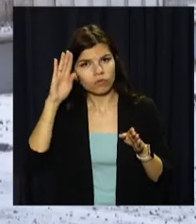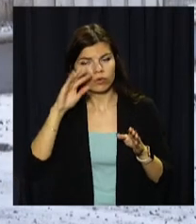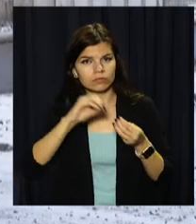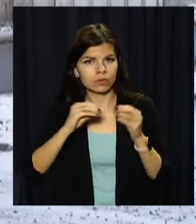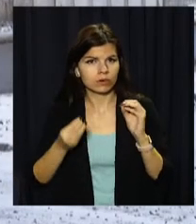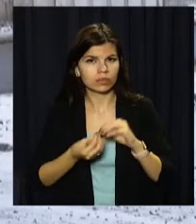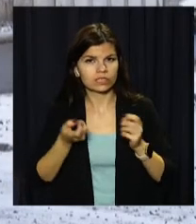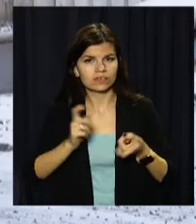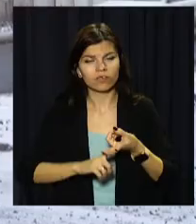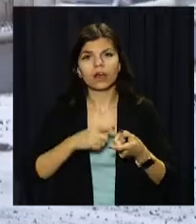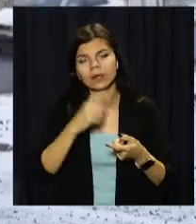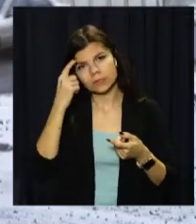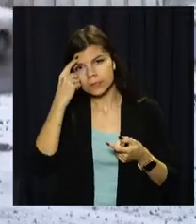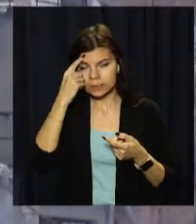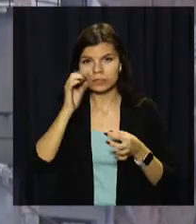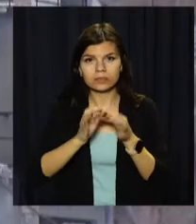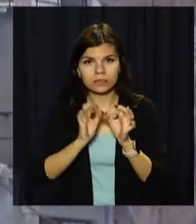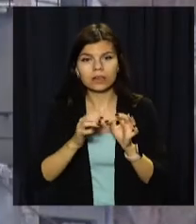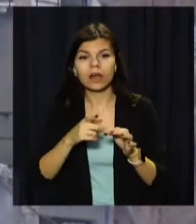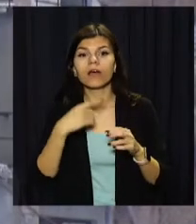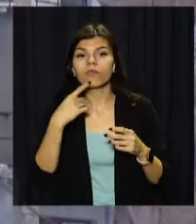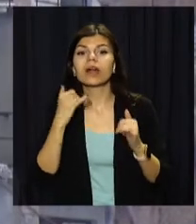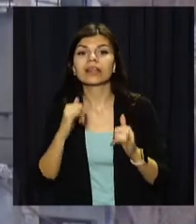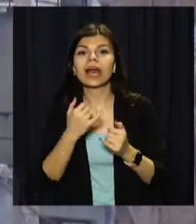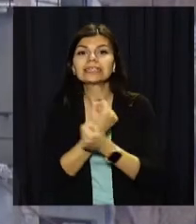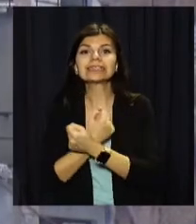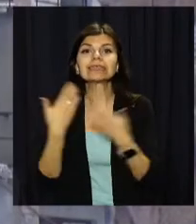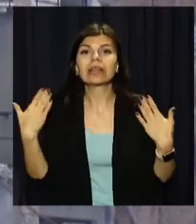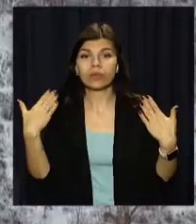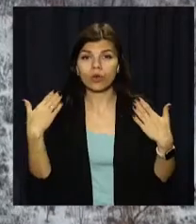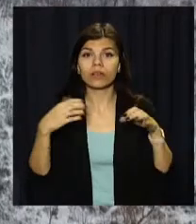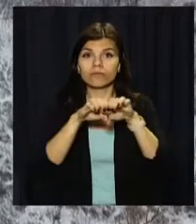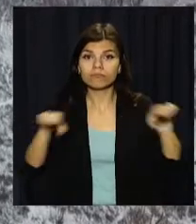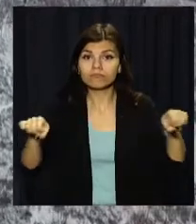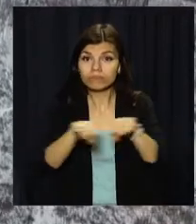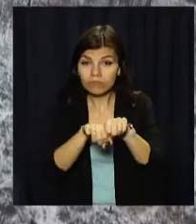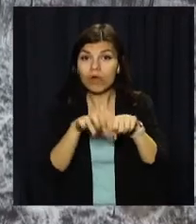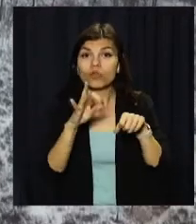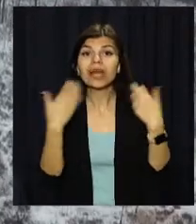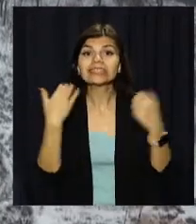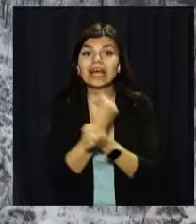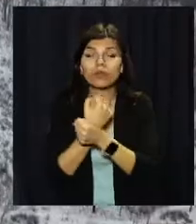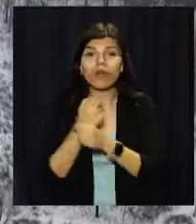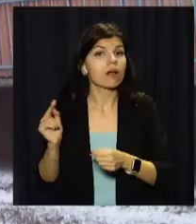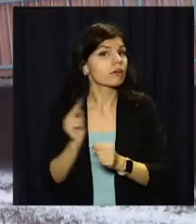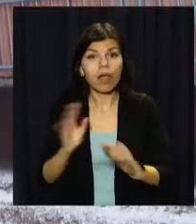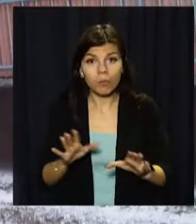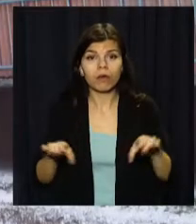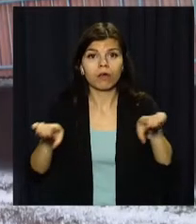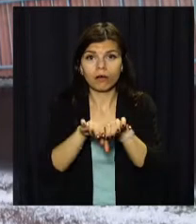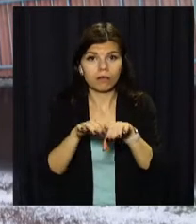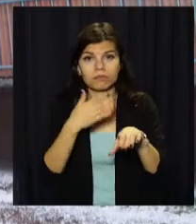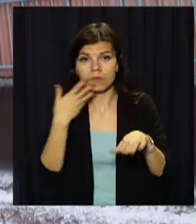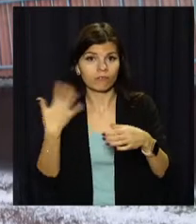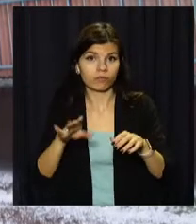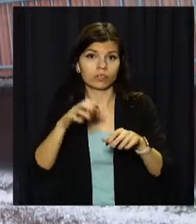водопостачанням. Мережі збудували для обслуговування санаторію «Дніпровський». Утім, згодом комунікації застаріли, санаторій перестав функціонувати. І люди